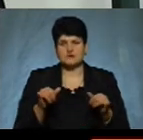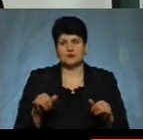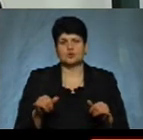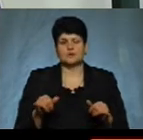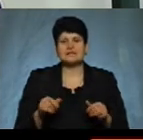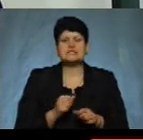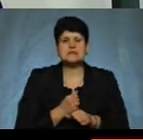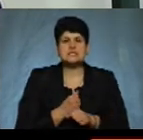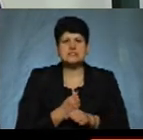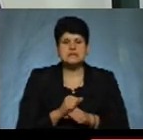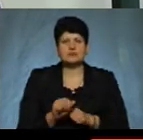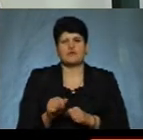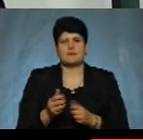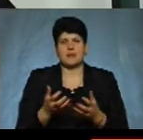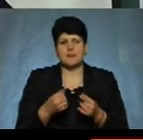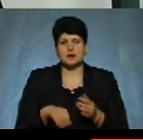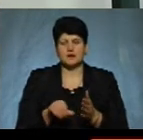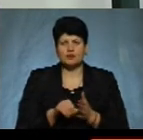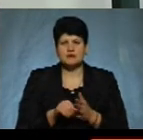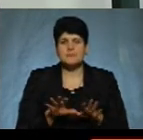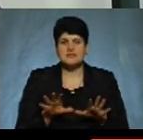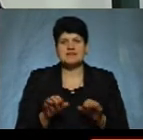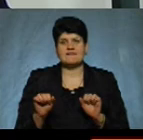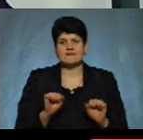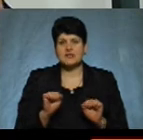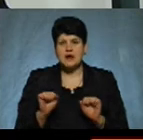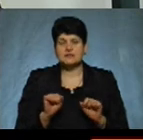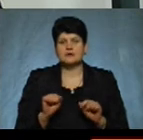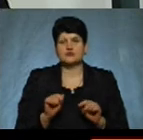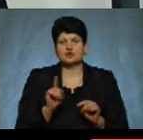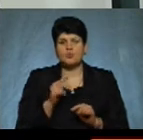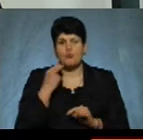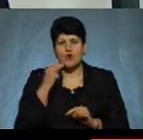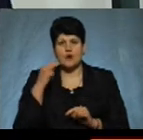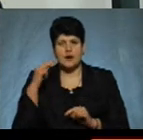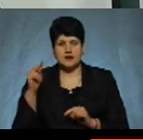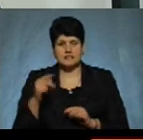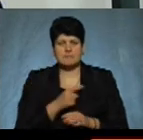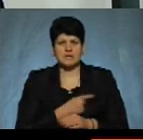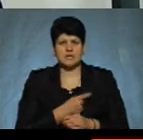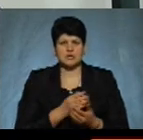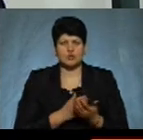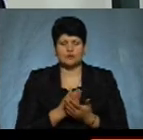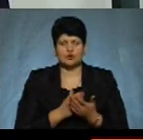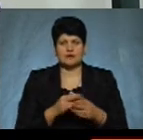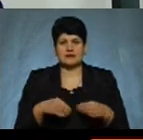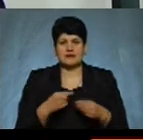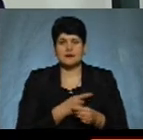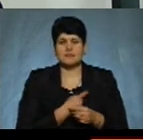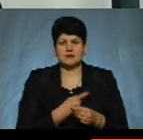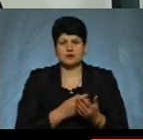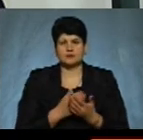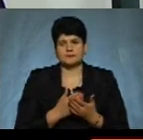це зобов'язує сьогодні приймати участь і місцевій владі щодо того, щоб покращити медичне обслуговування, надання медичної допомоги саме